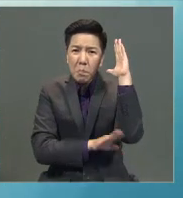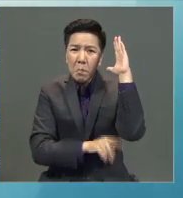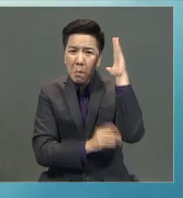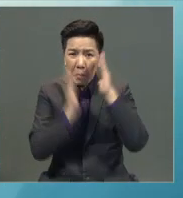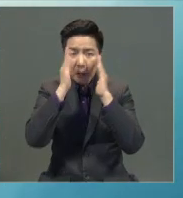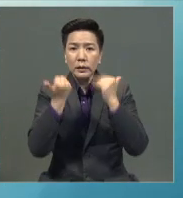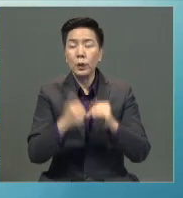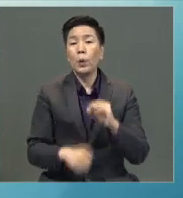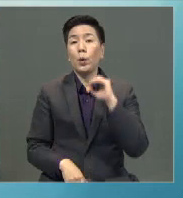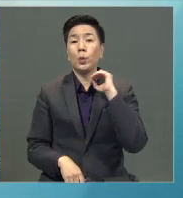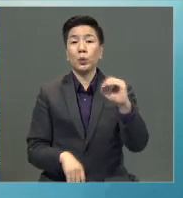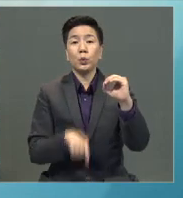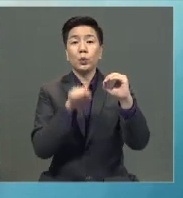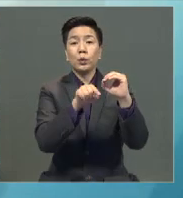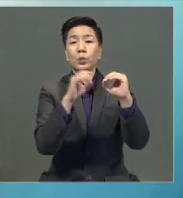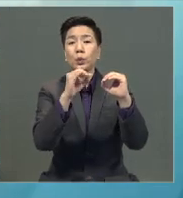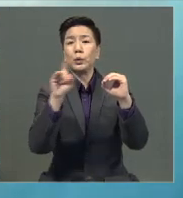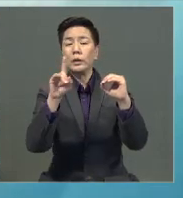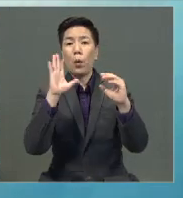ประเทศที่กลับมาก็จะเห็นนะครับไล่ได้เรียนกันไปนะครับมาเลเซียที่เราบอกว่าเอ๊ะมีเอ่อกังวลกังวลแตกมีแค่0.01